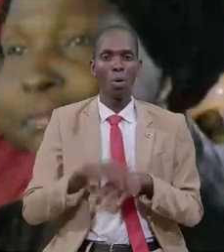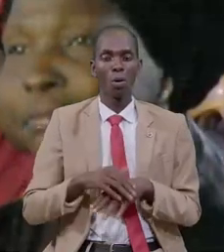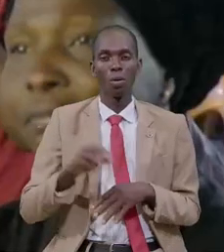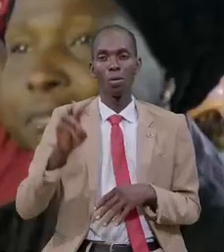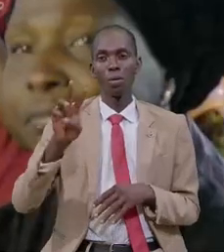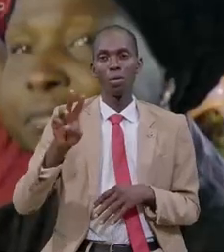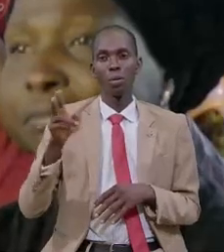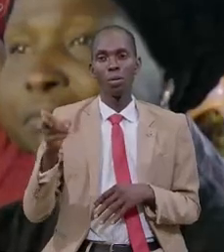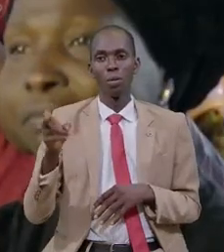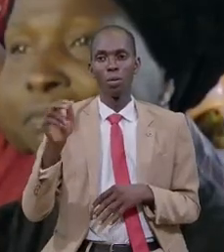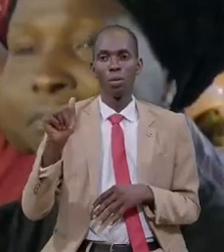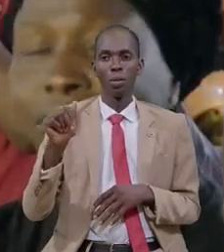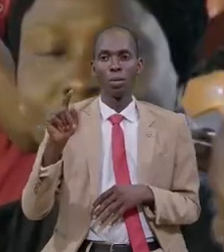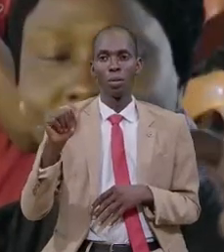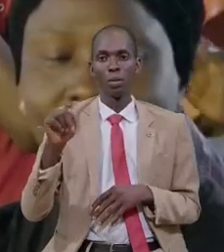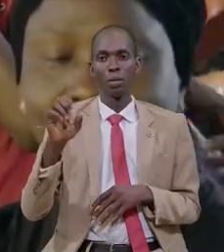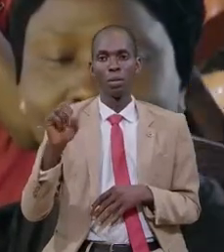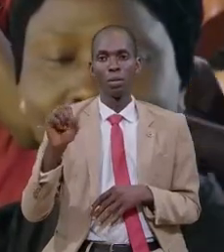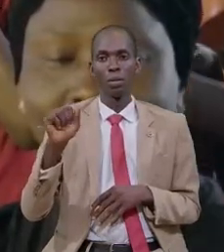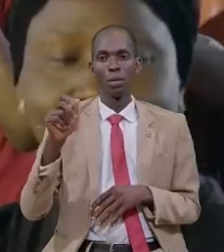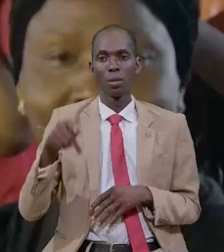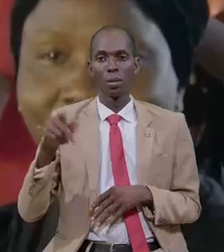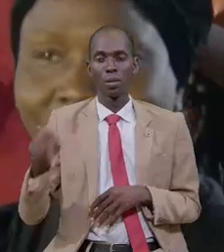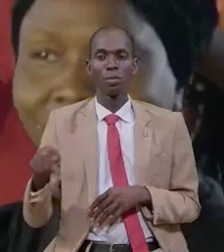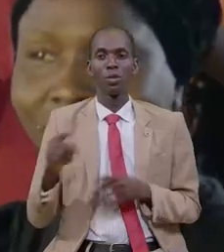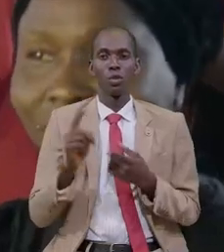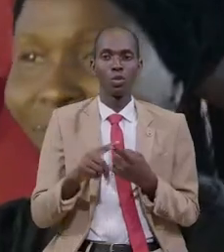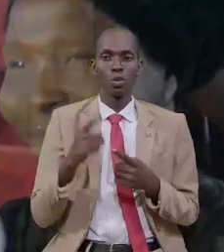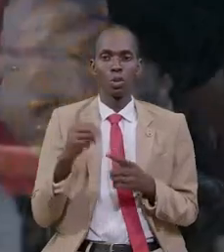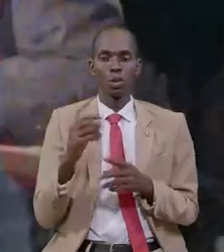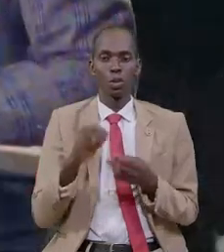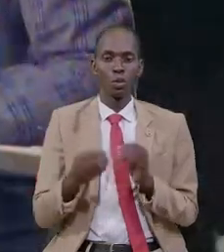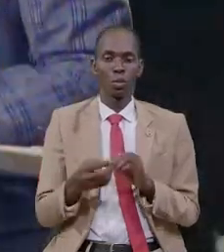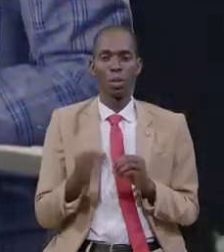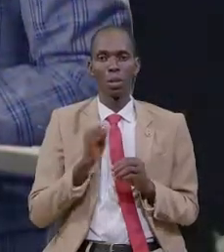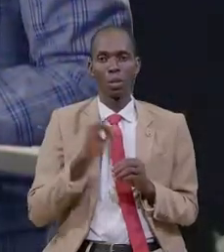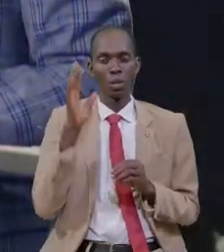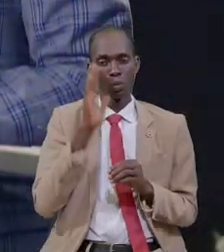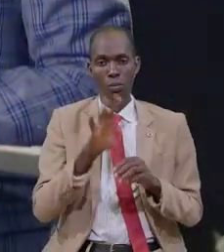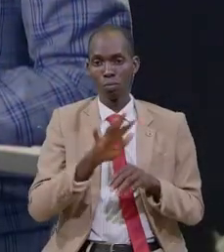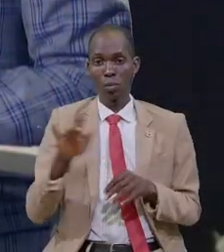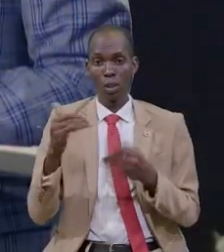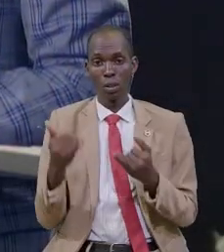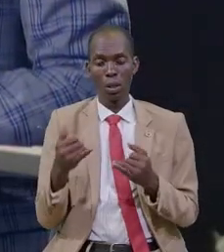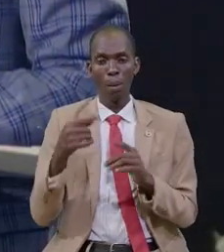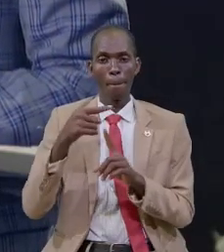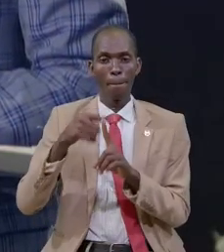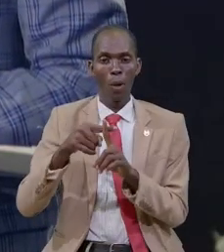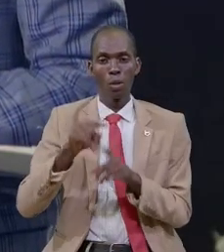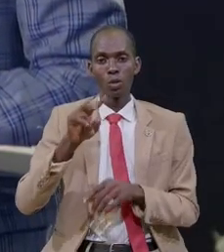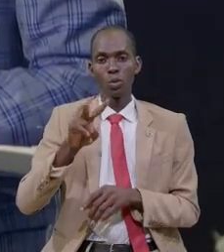au numéro que je vais vous communiquer maintenant. Plus 234